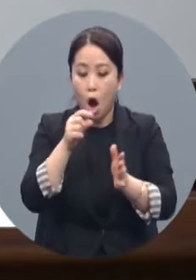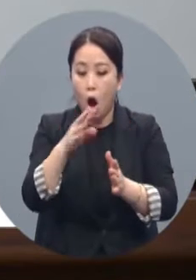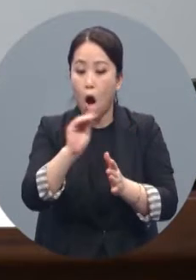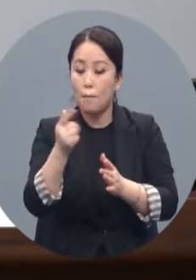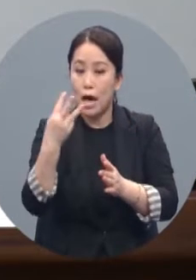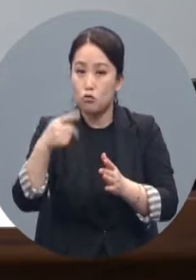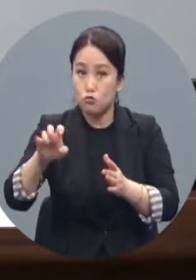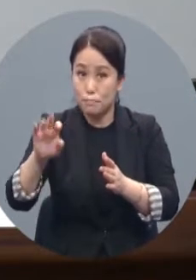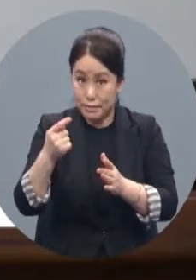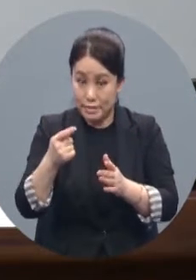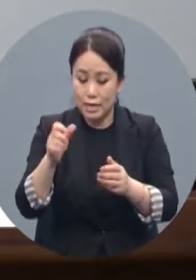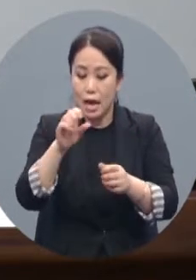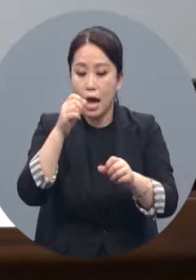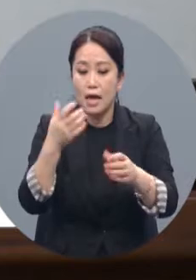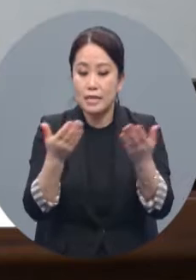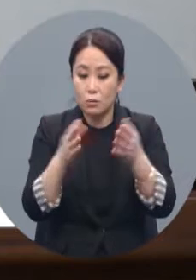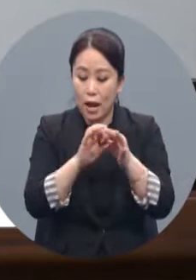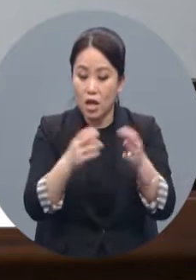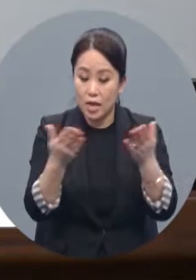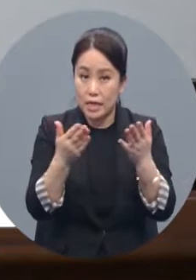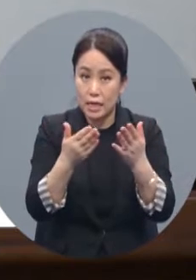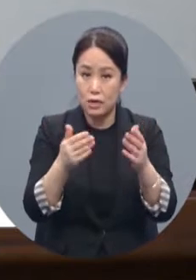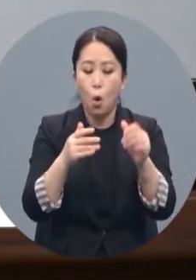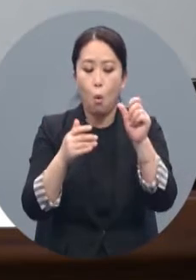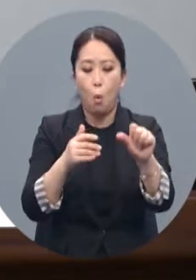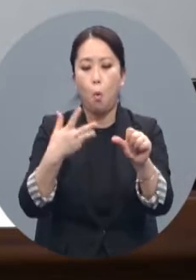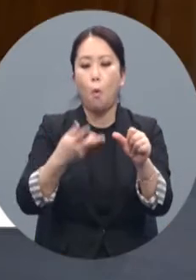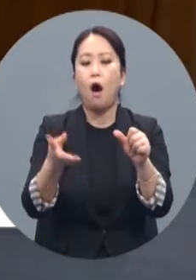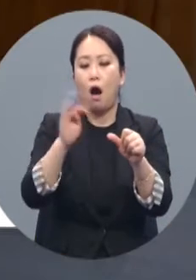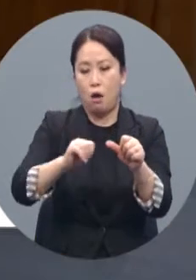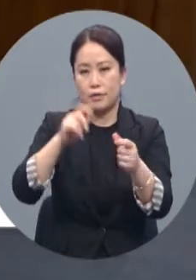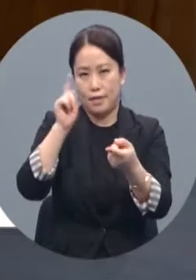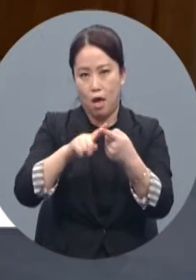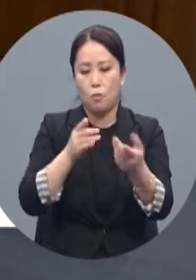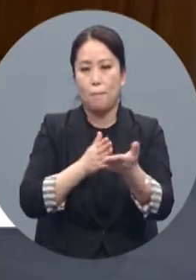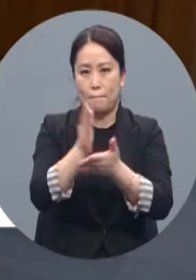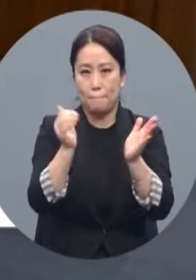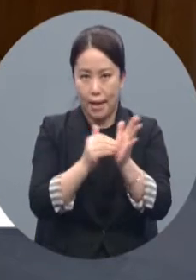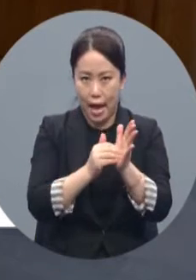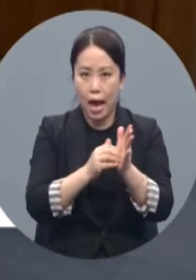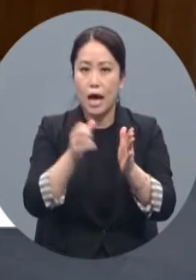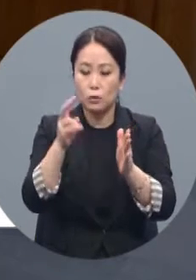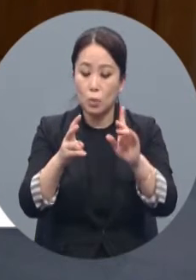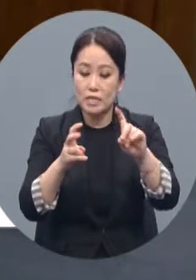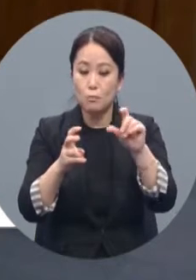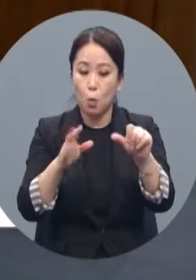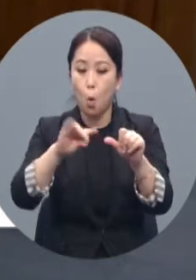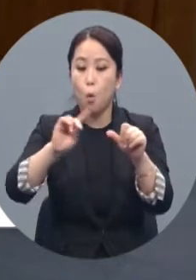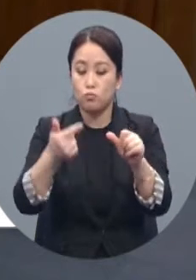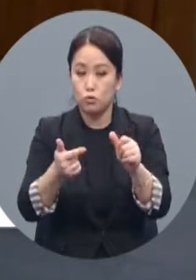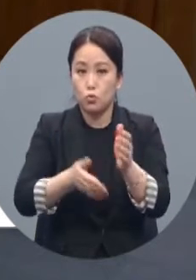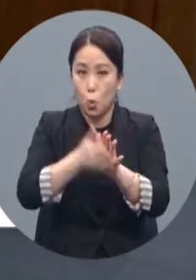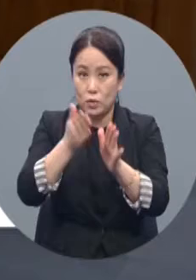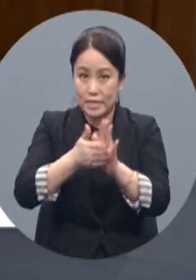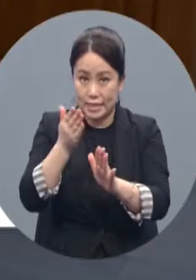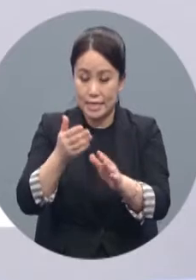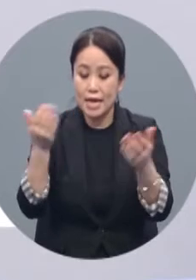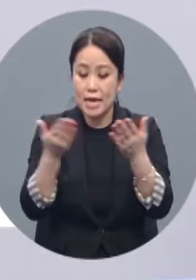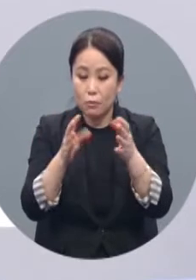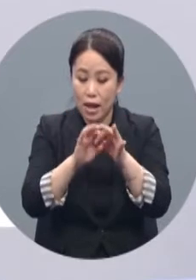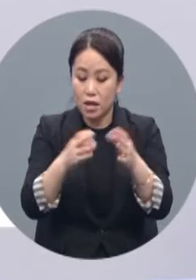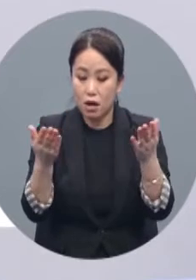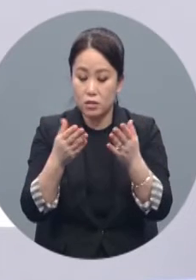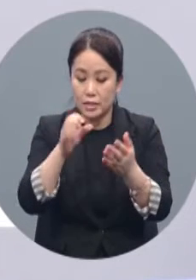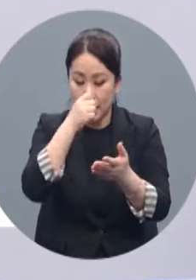어반루프 용역비는 해교위에서 삭감된 5억 원이 그대로 통과됐고, 15분 도시 용역비 3억 원도